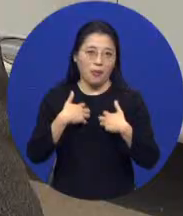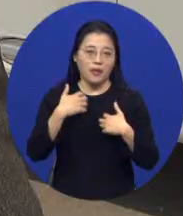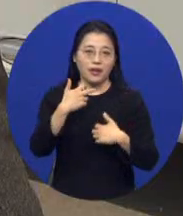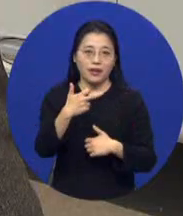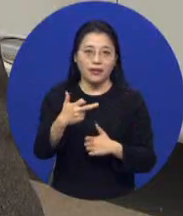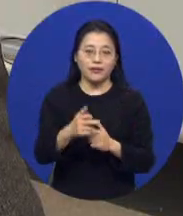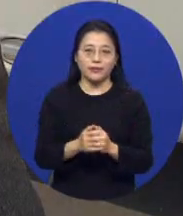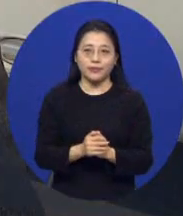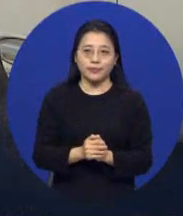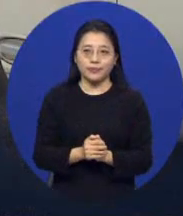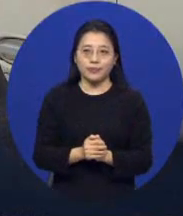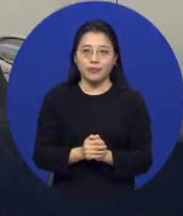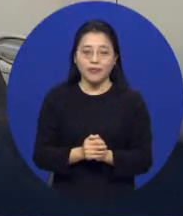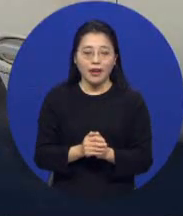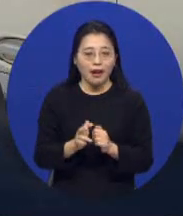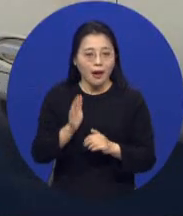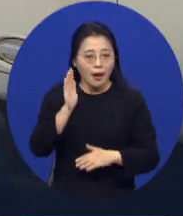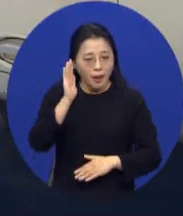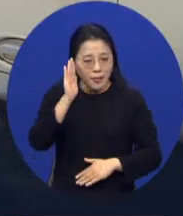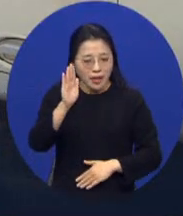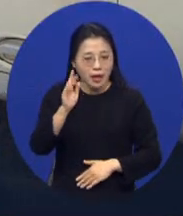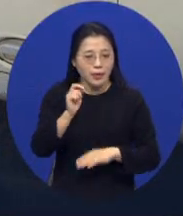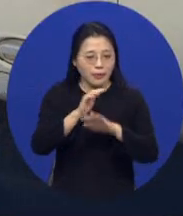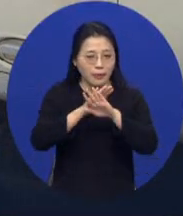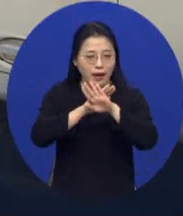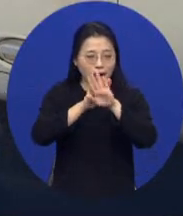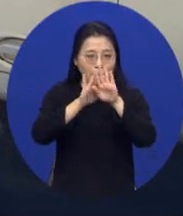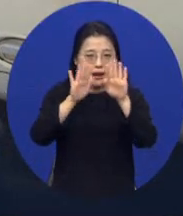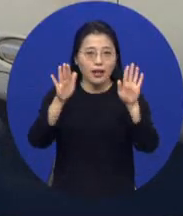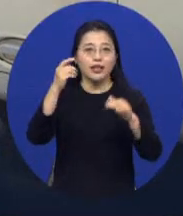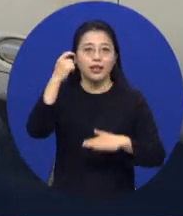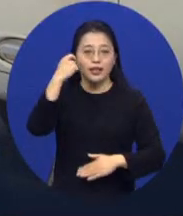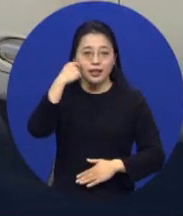좀 뭔가 밝은 빛이 보이는거 같습니다